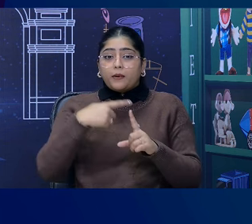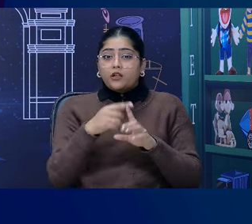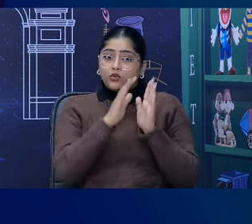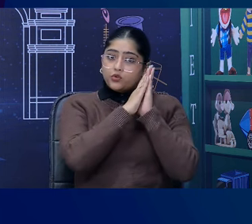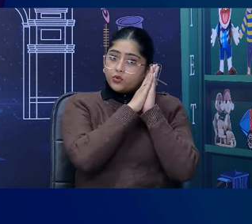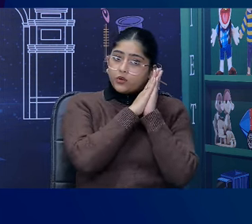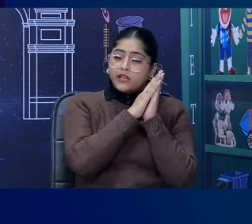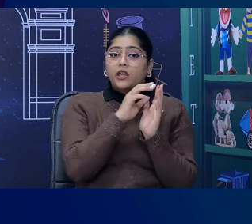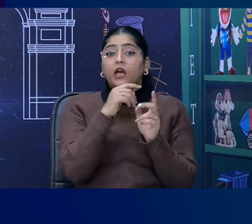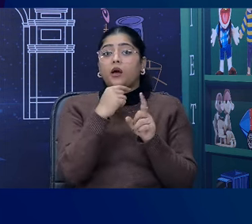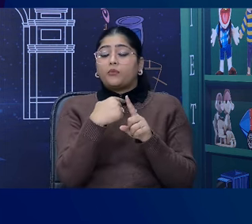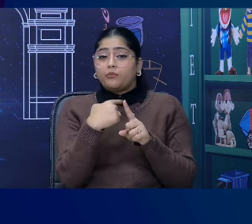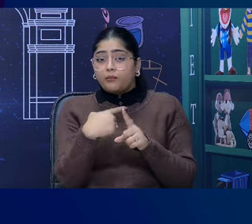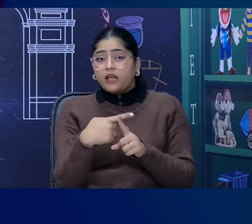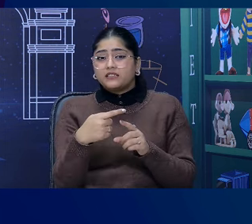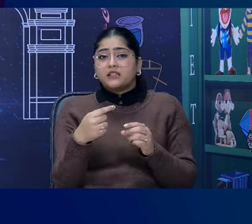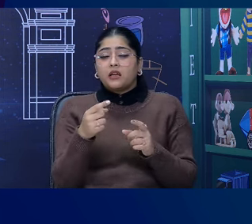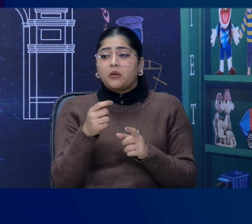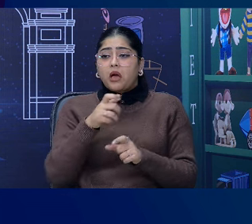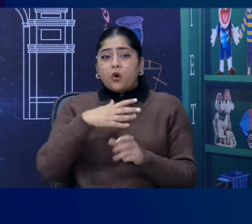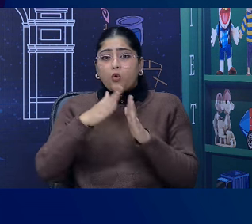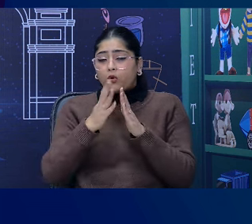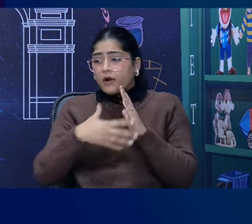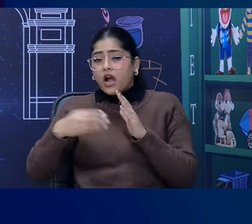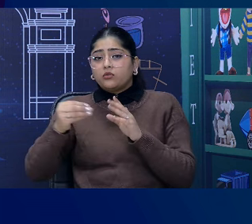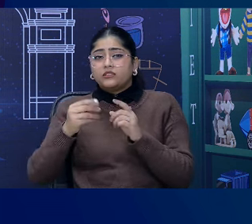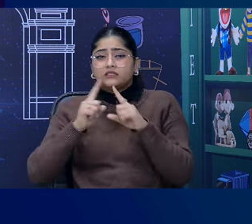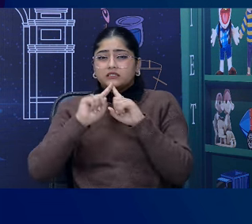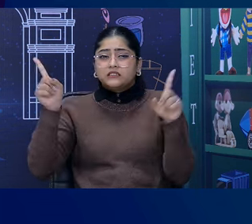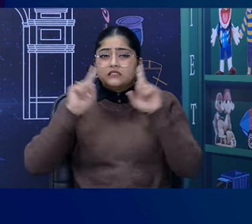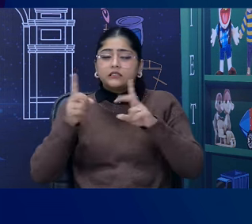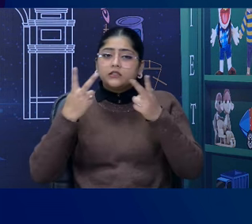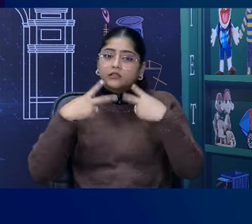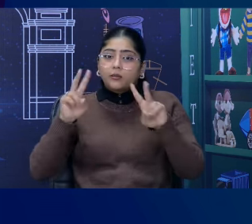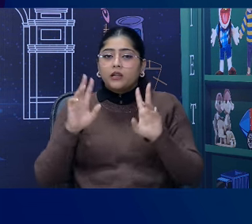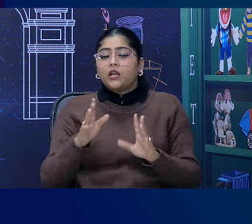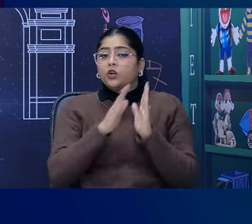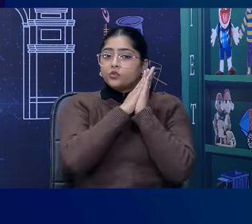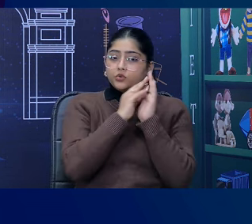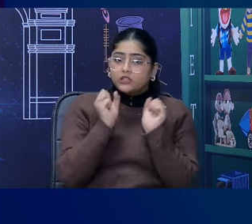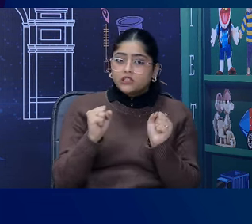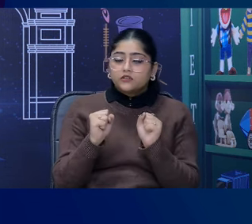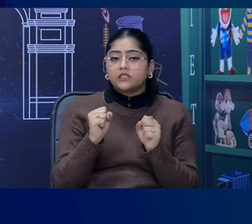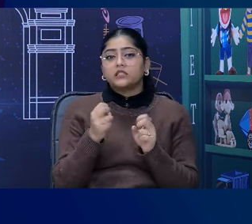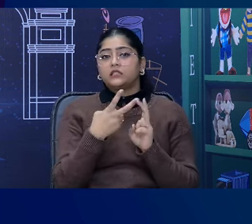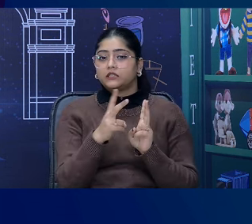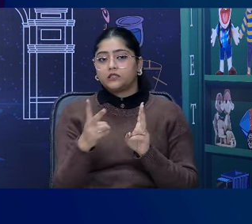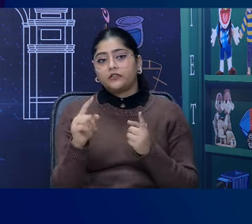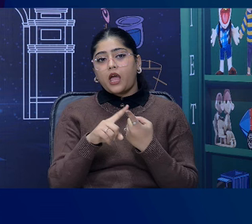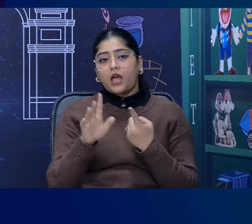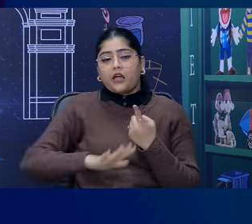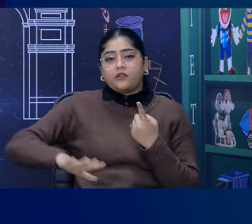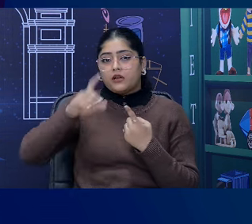पोल्यूशन बहुत सारा शोर बहुत सारे लोग इकट्ठे हो गए हैं बहुत गर्मी या फिर नेचुरल डिजास्टर्स हैं